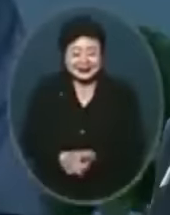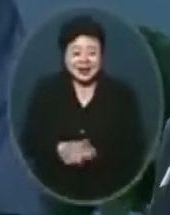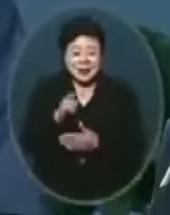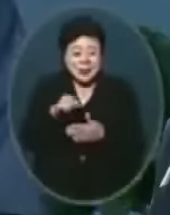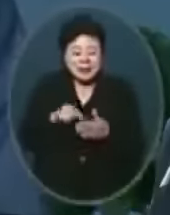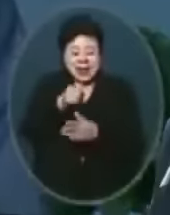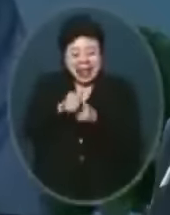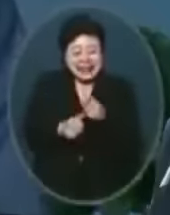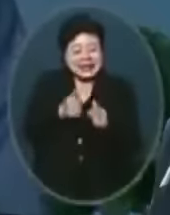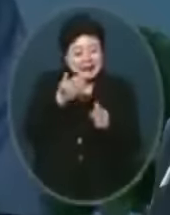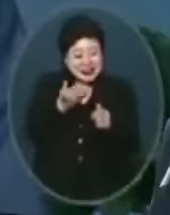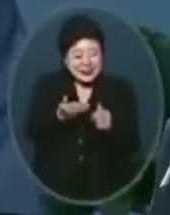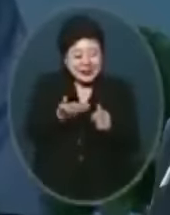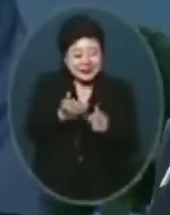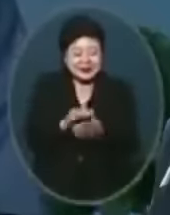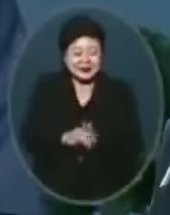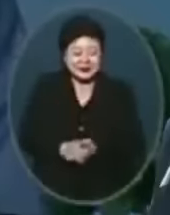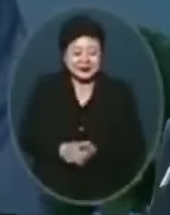마음에 하나님께서